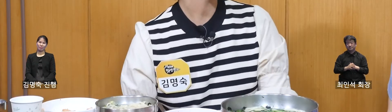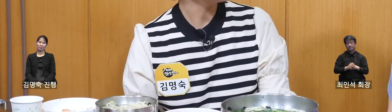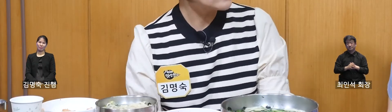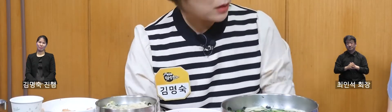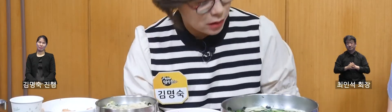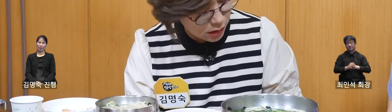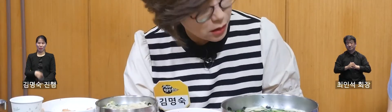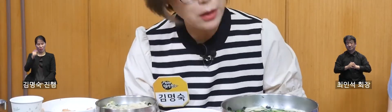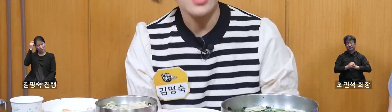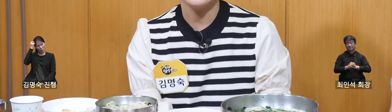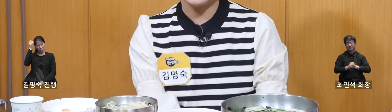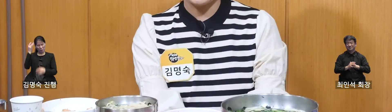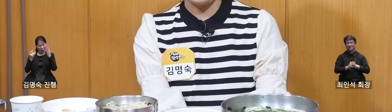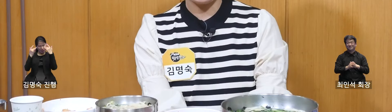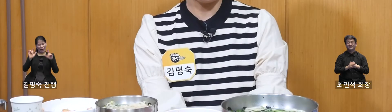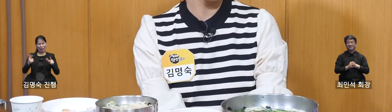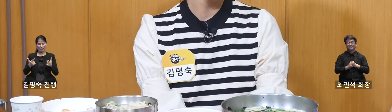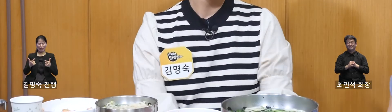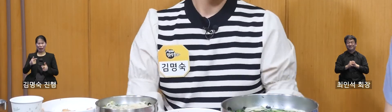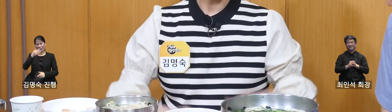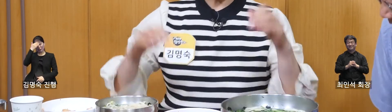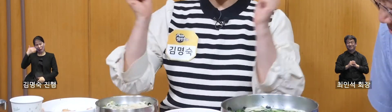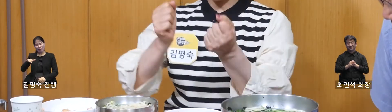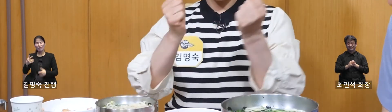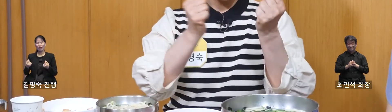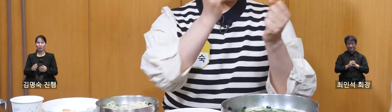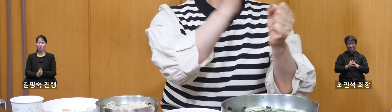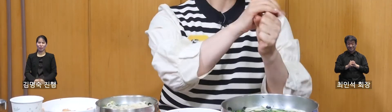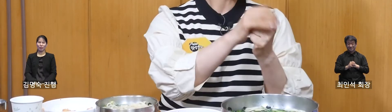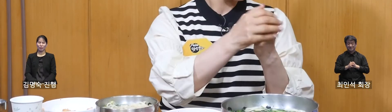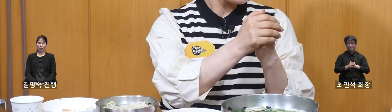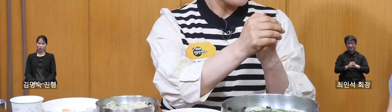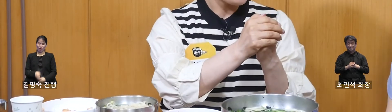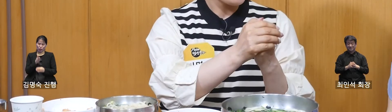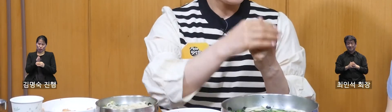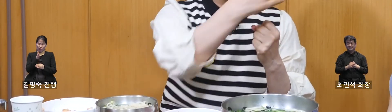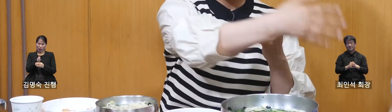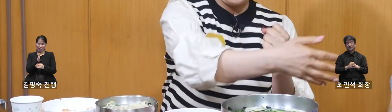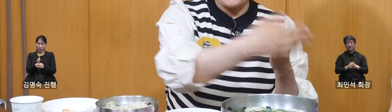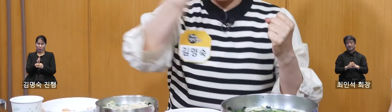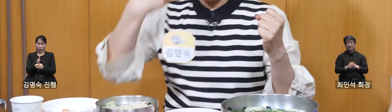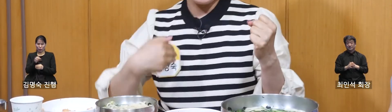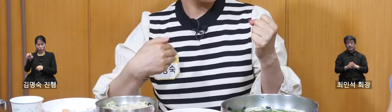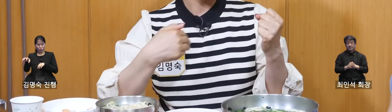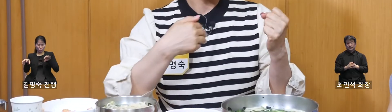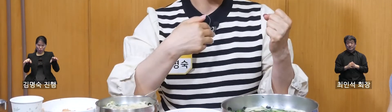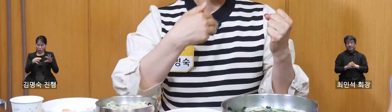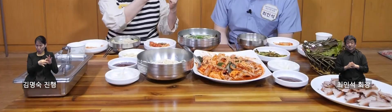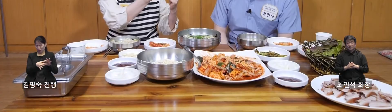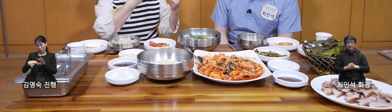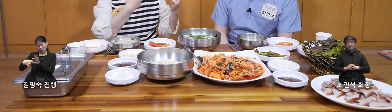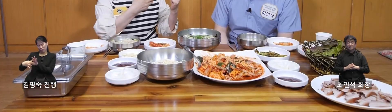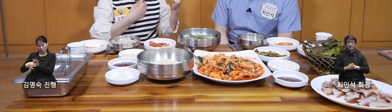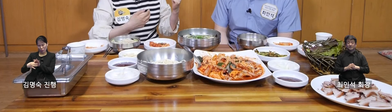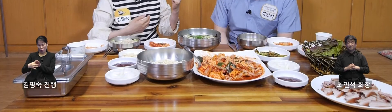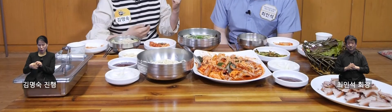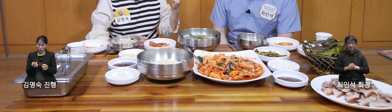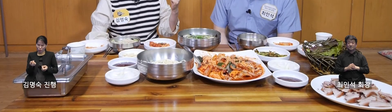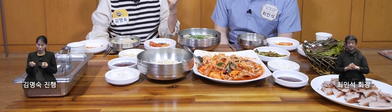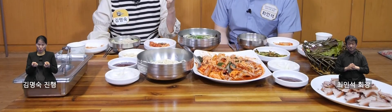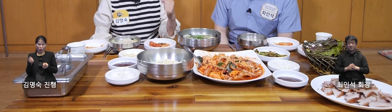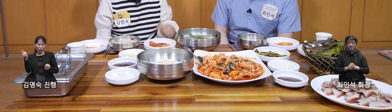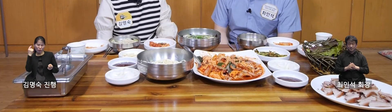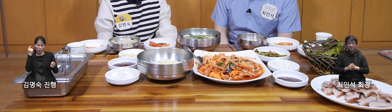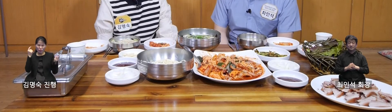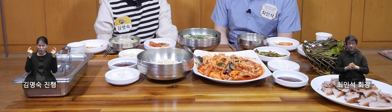머리 안 빠지신 게 진짜 다행이신 것 같아요. 네. 이 사실 이 가운데에서 네네. 이쪽 편 네네. 이거 다